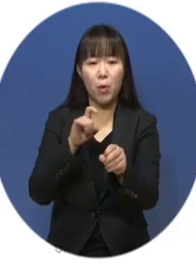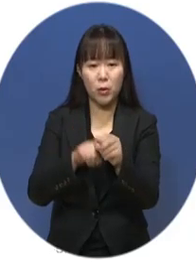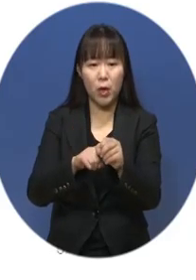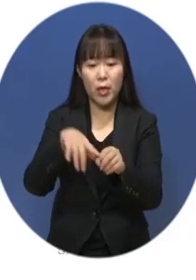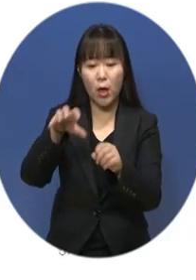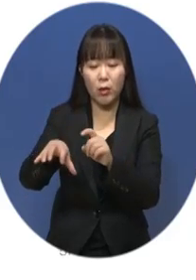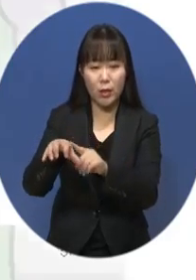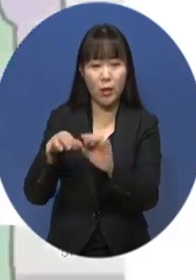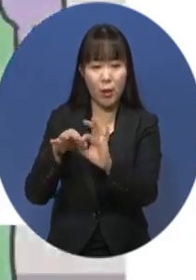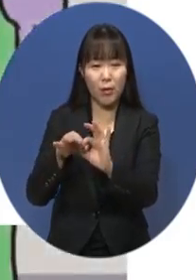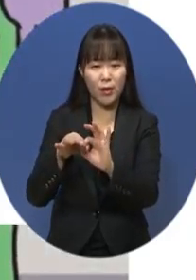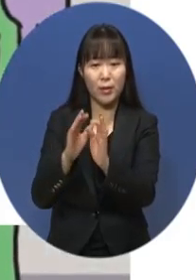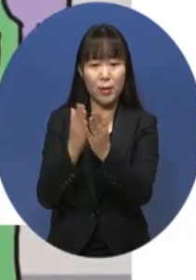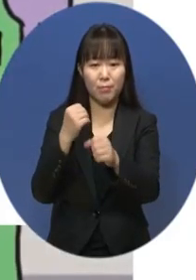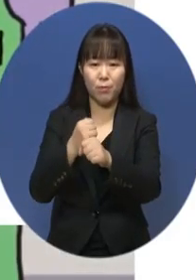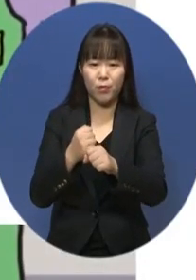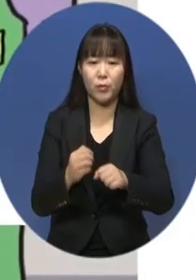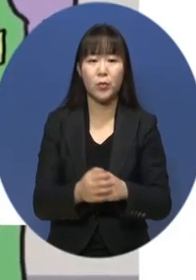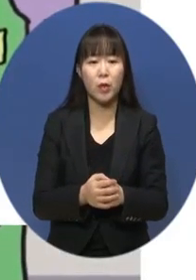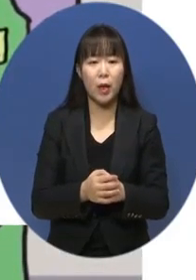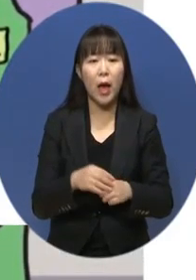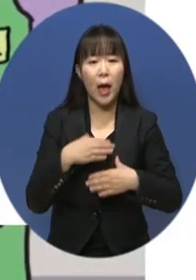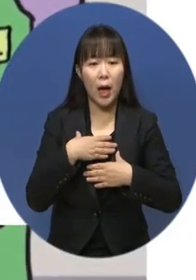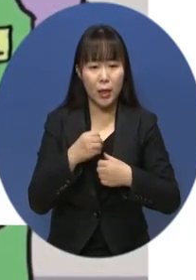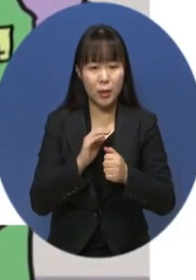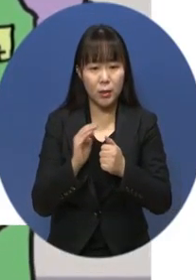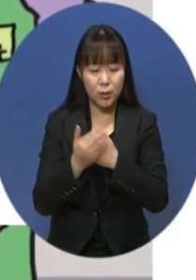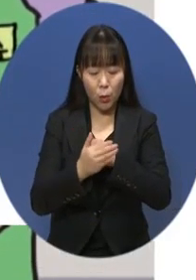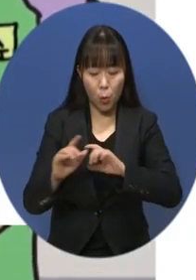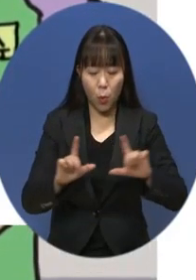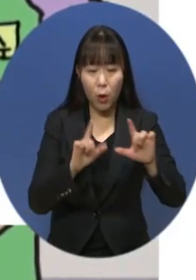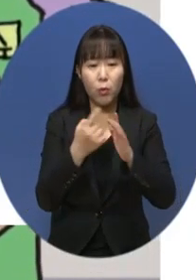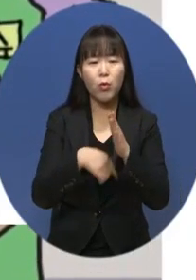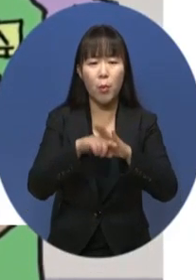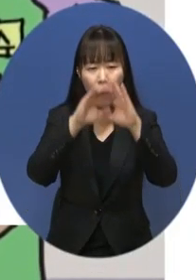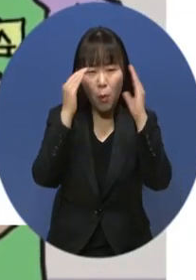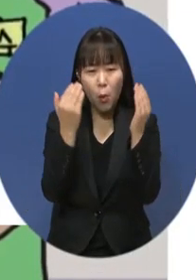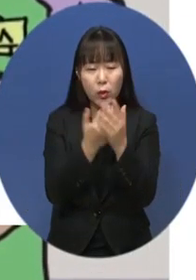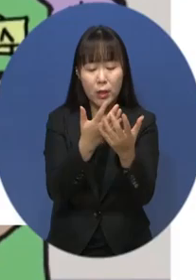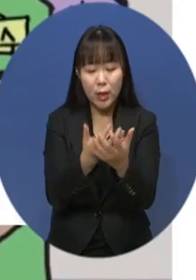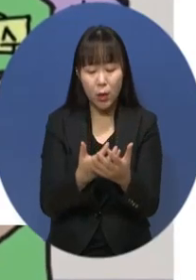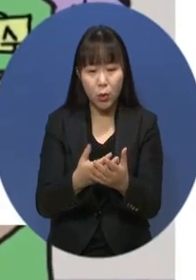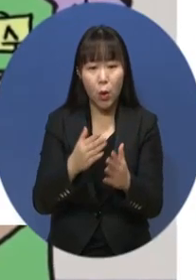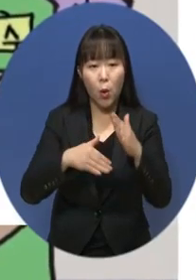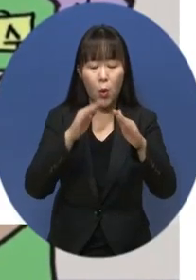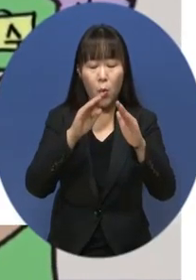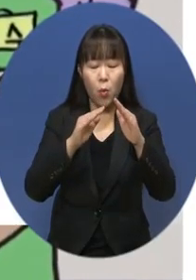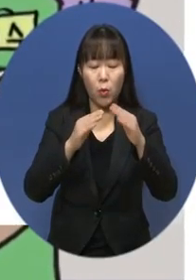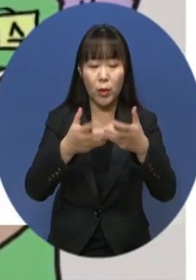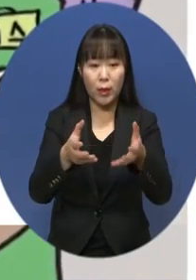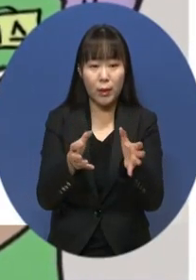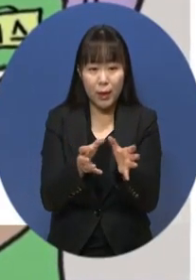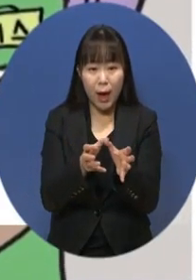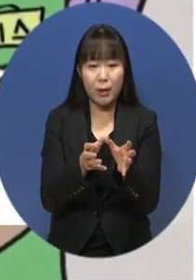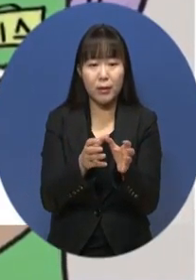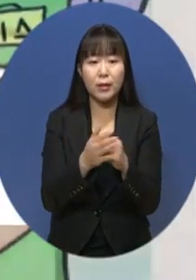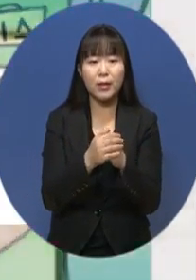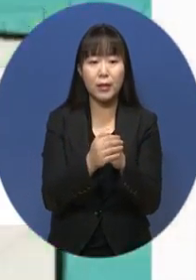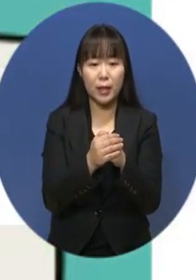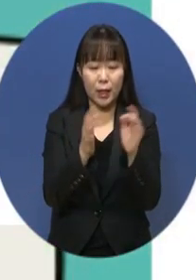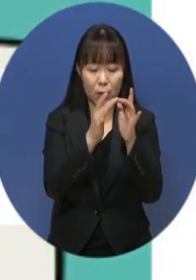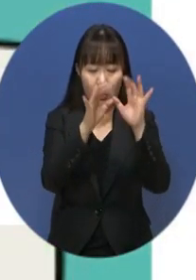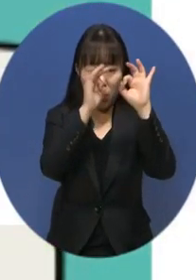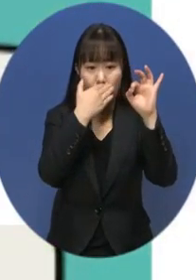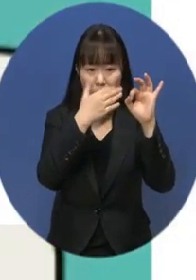발간했습니다 보람 씨의 안전한 직장 생활을 비롯한 모든 자료는 공단 놀이 집에서 전자책으로 볼 수 있으며